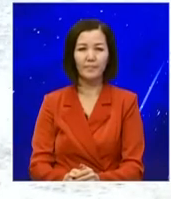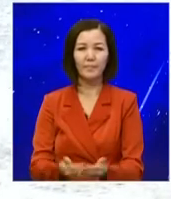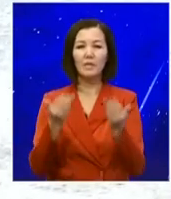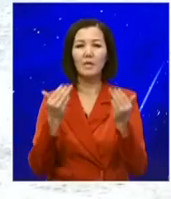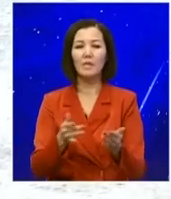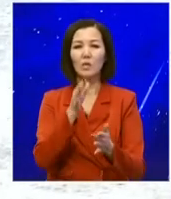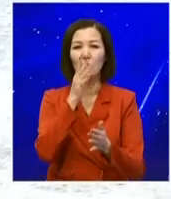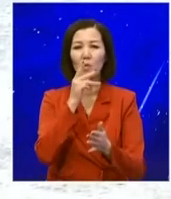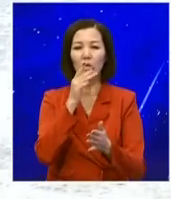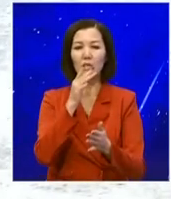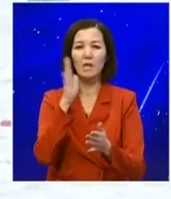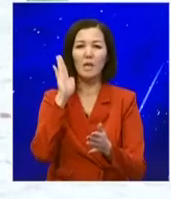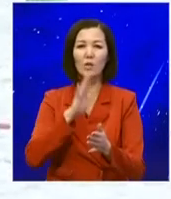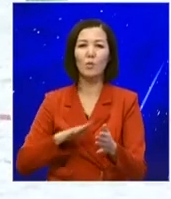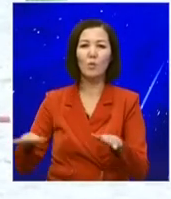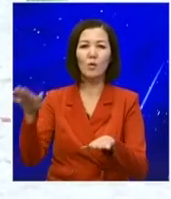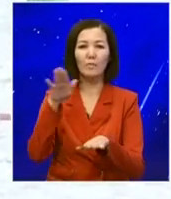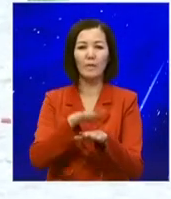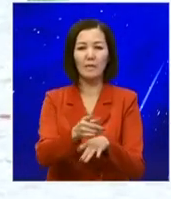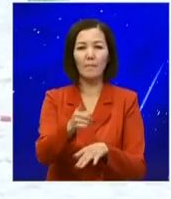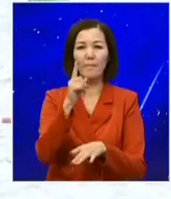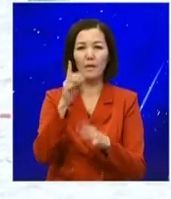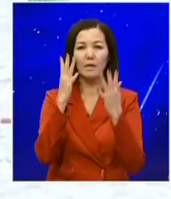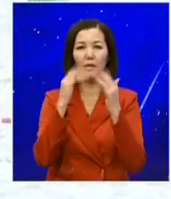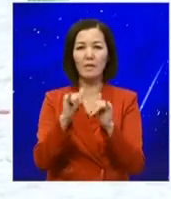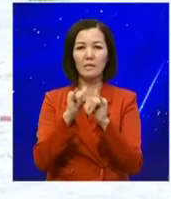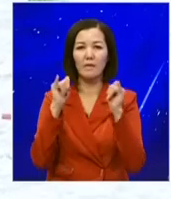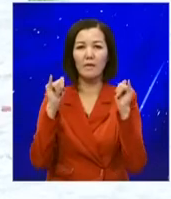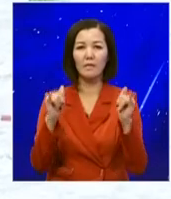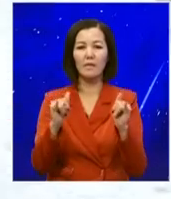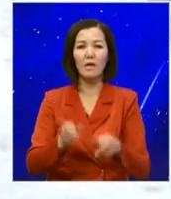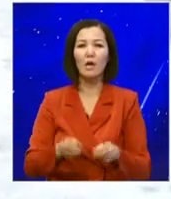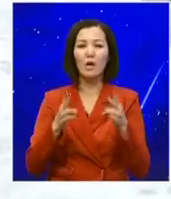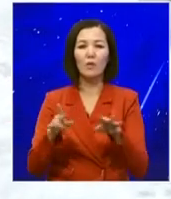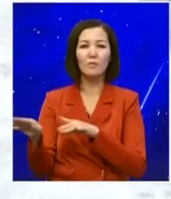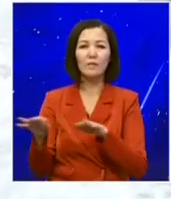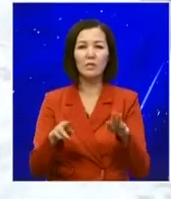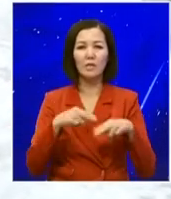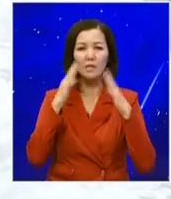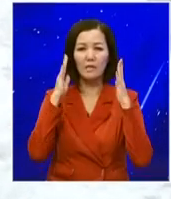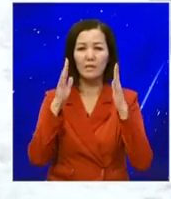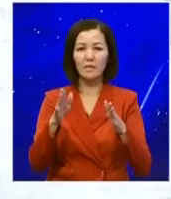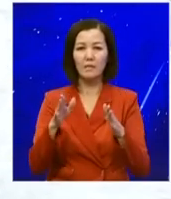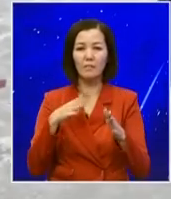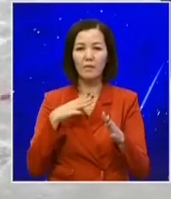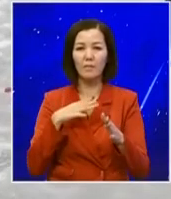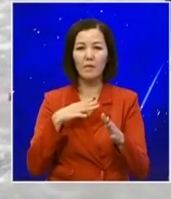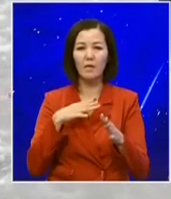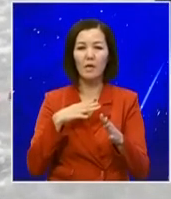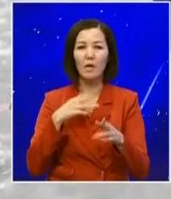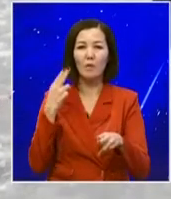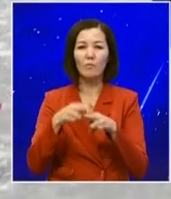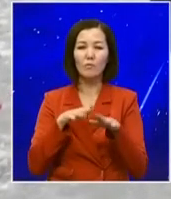Қазіргі уақытта көл бетіне шығатын балық аулаушылардың саны артқан. Көбі қауіпсіздік шараларын ескерте бермейді. Мұз бетіне шығарда ауа